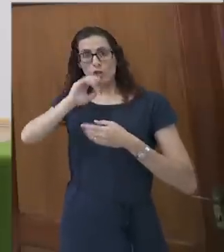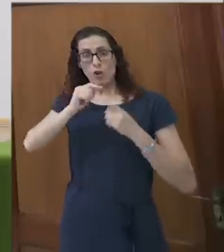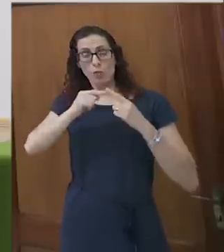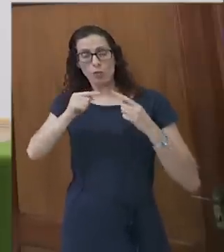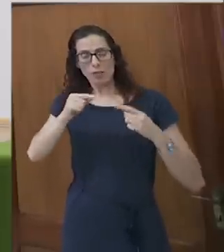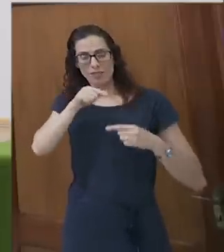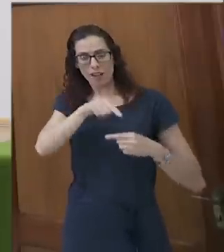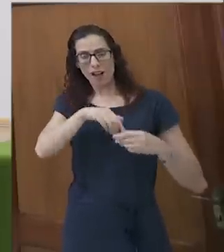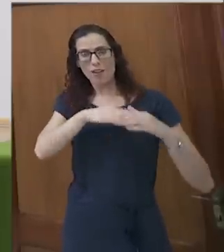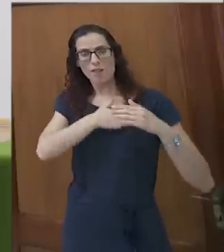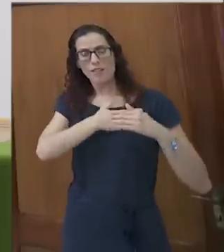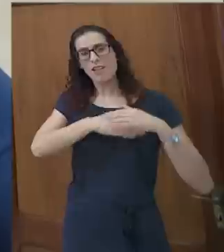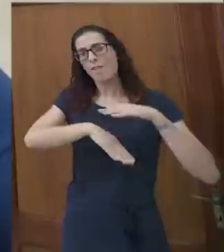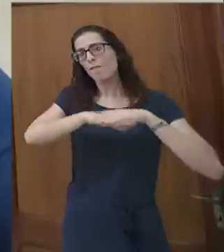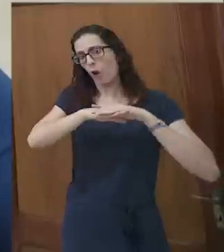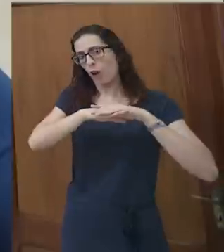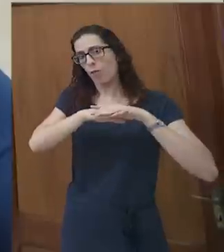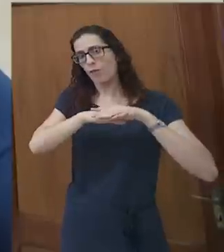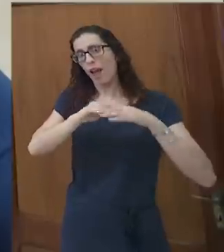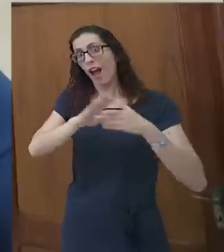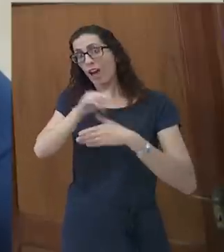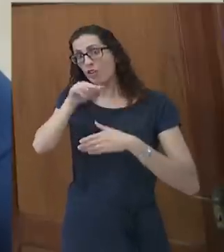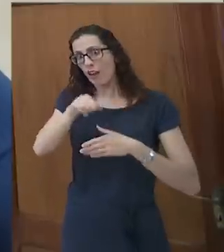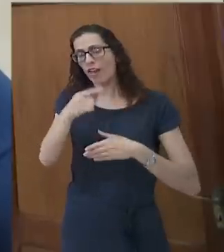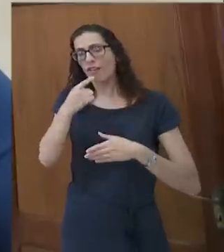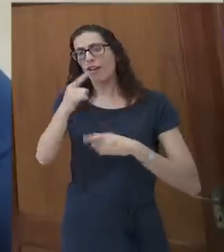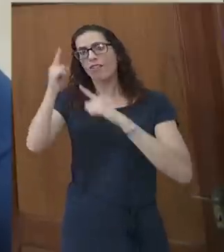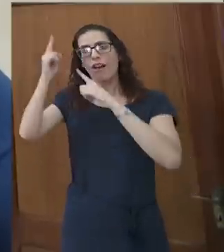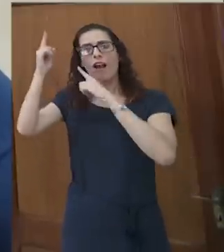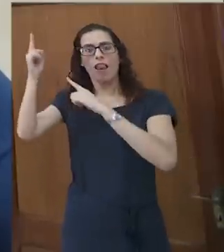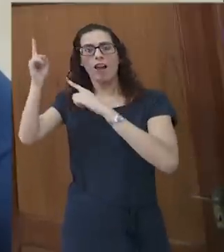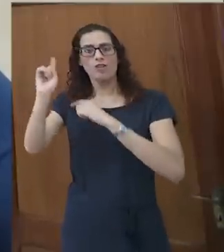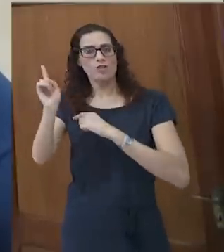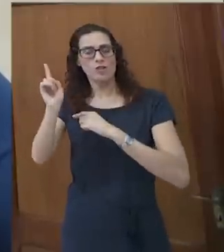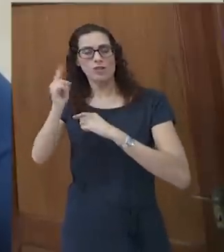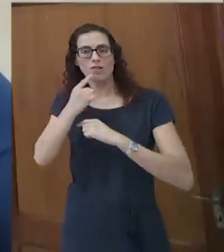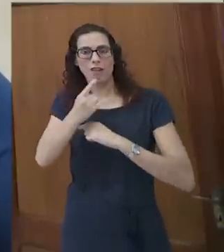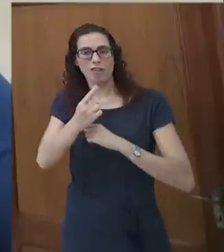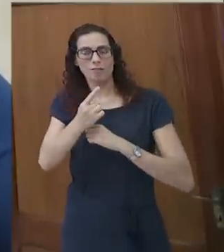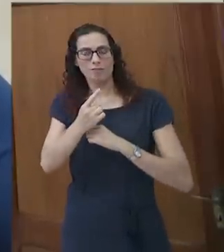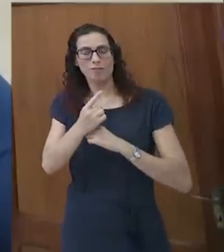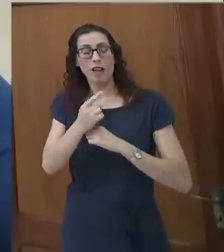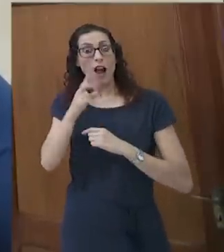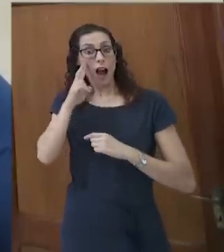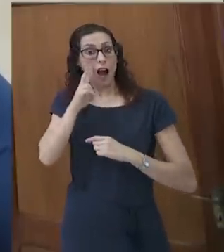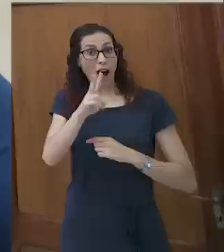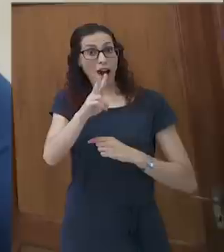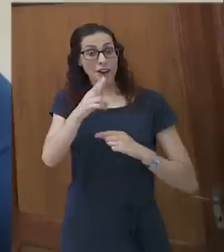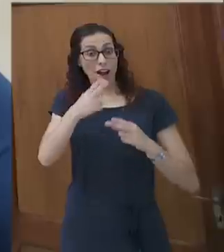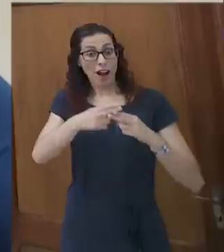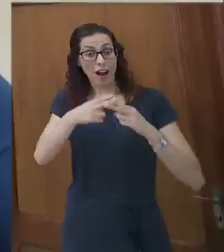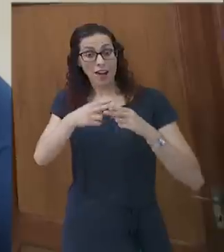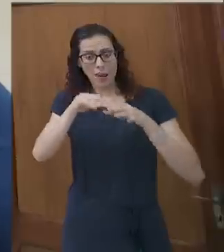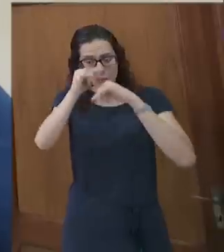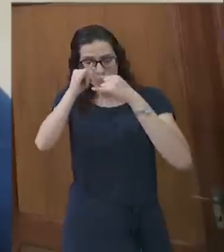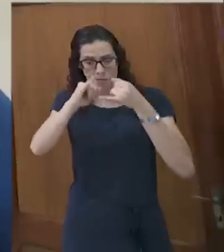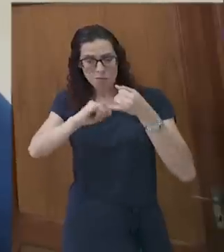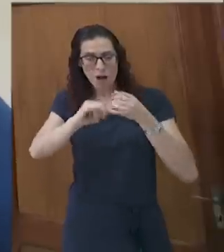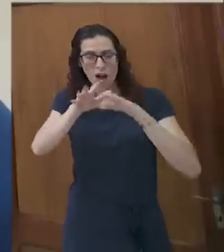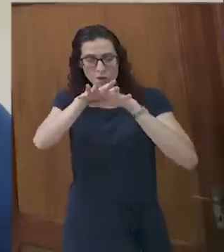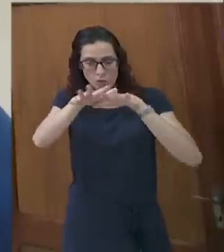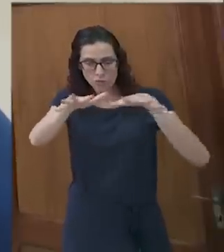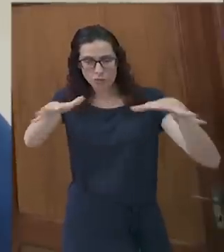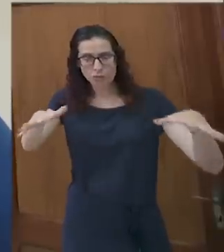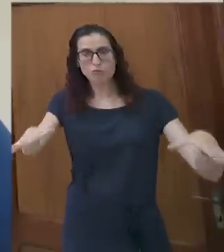mis-sider mimli tagħha. Għaliex dan jgħid il-mulej? Arani. Se nifrex fuqa islim bħal